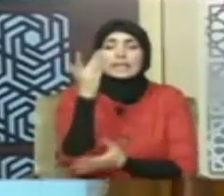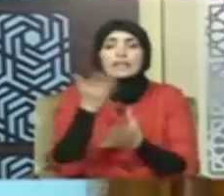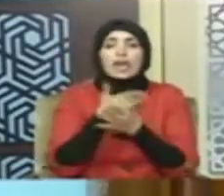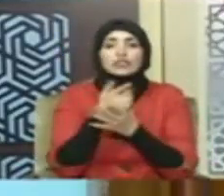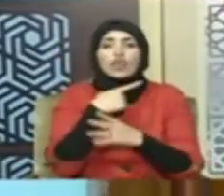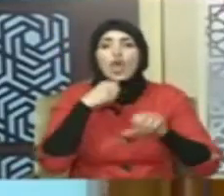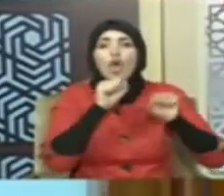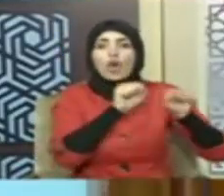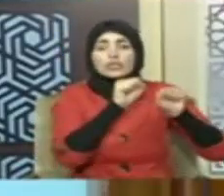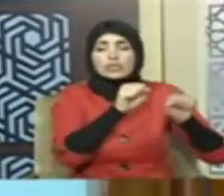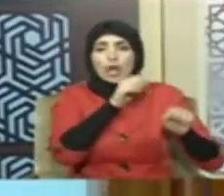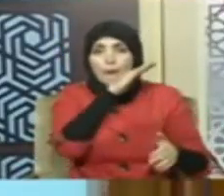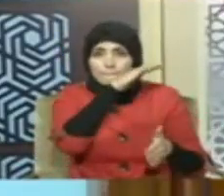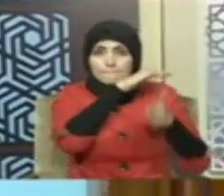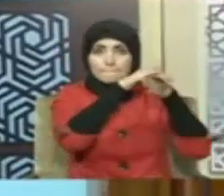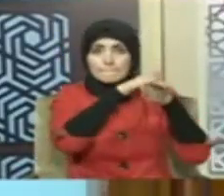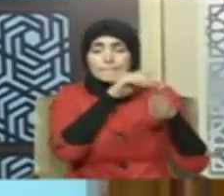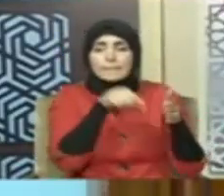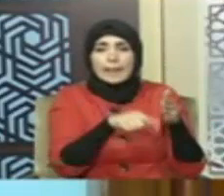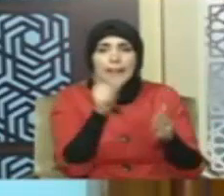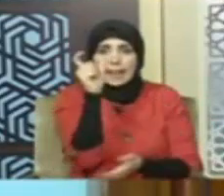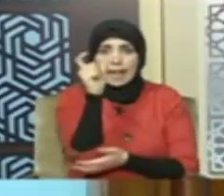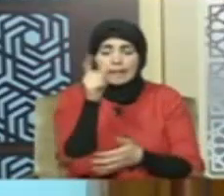للاعتكاف تقارب